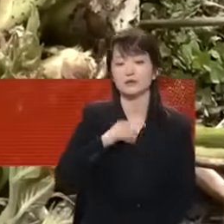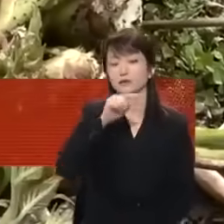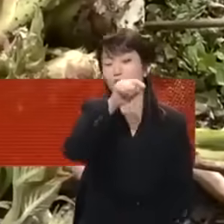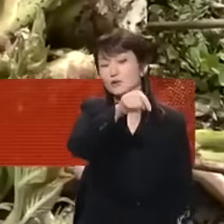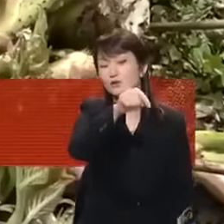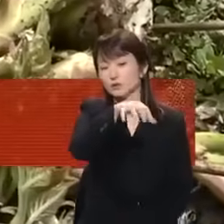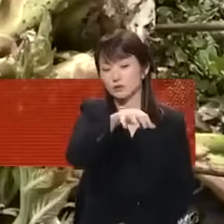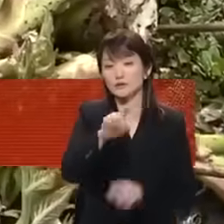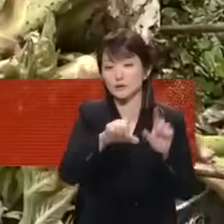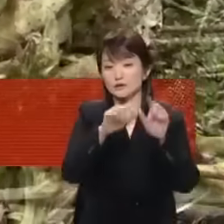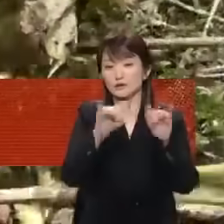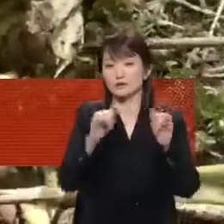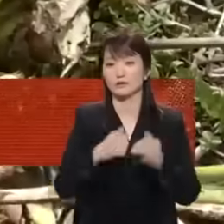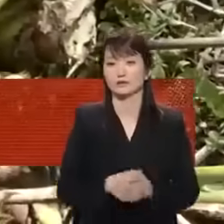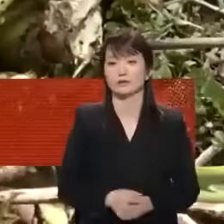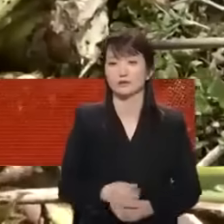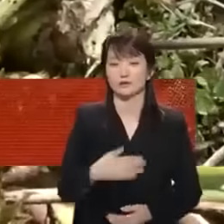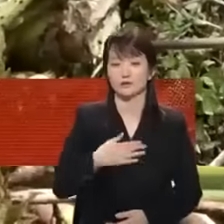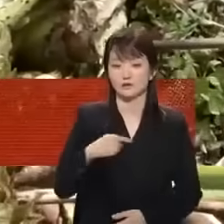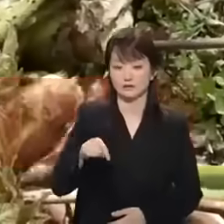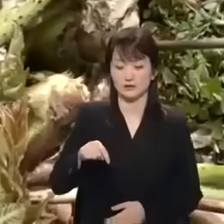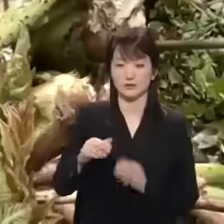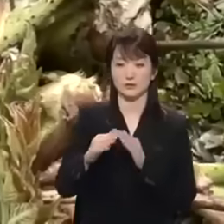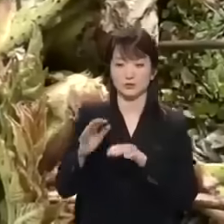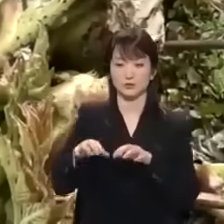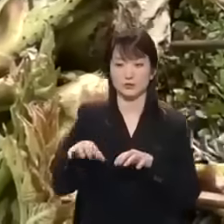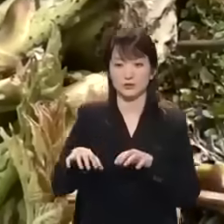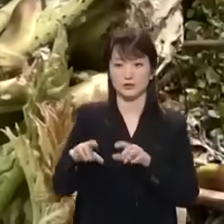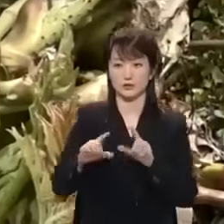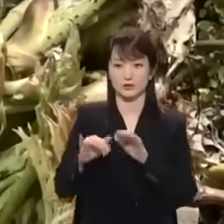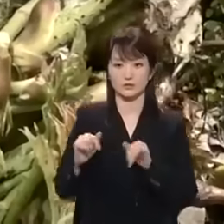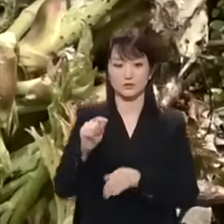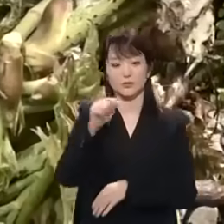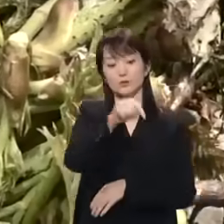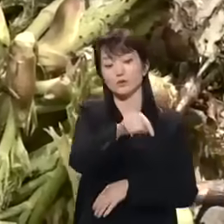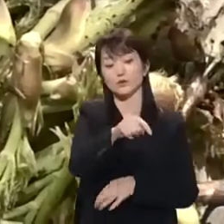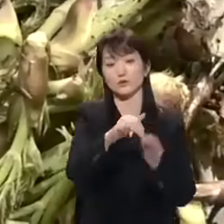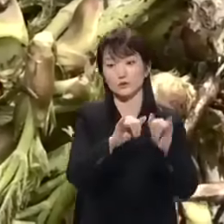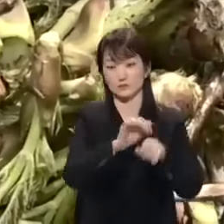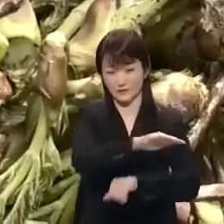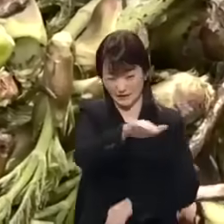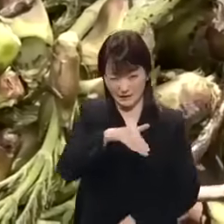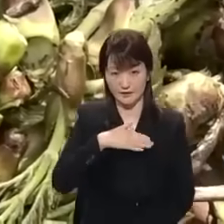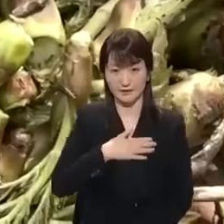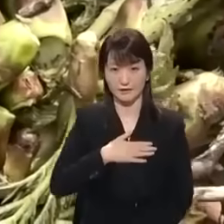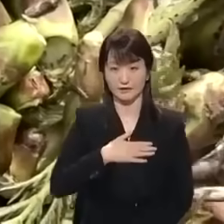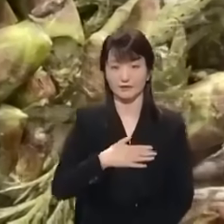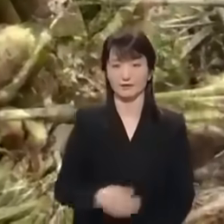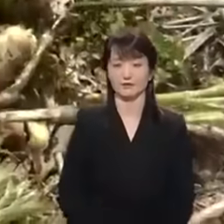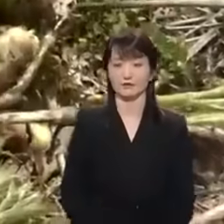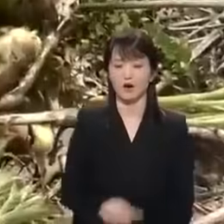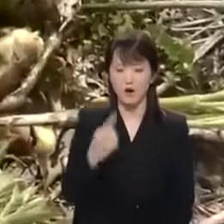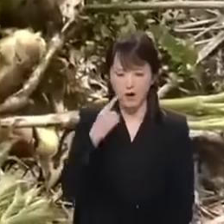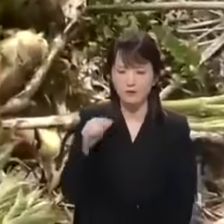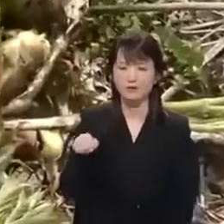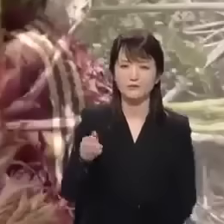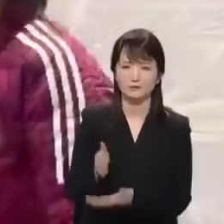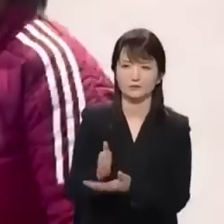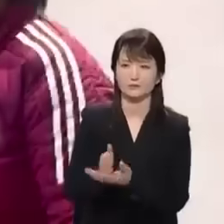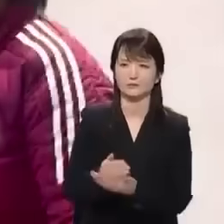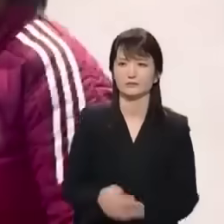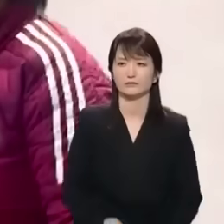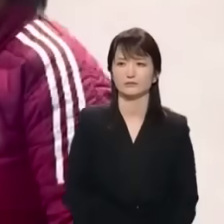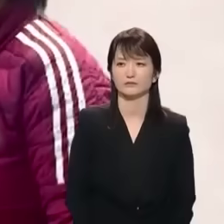사람이다라고 얘기해서 내가이 동네 사람이라서 윗동네 사람들도 다 안다 이동네 사람 아니지 않느냐 거짓말하지 마셔라